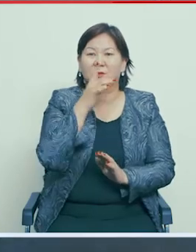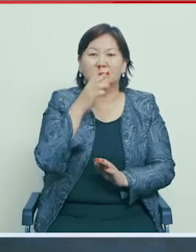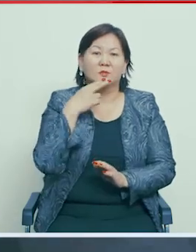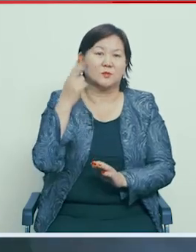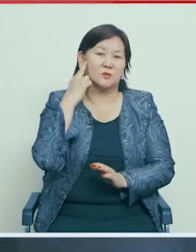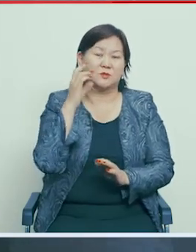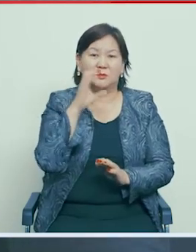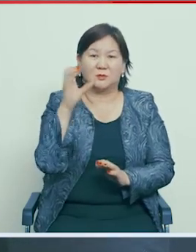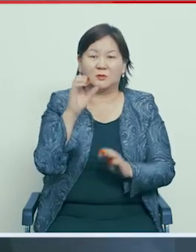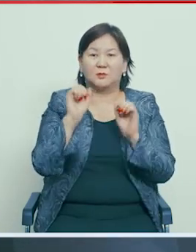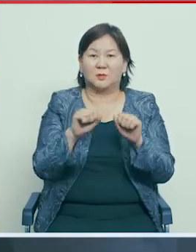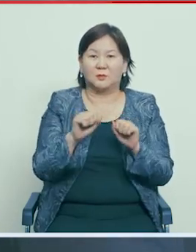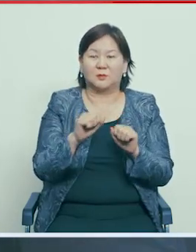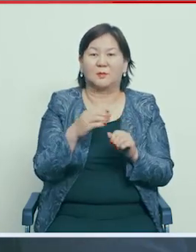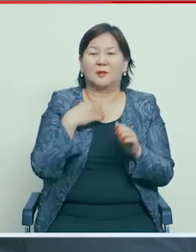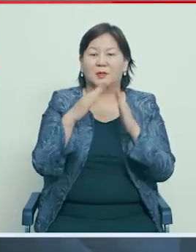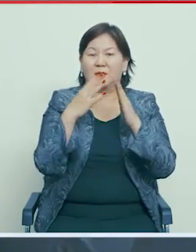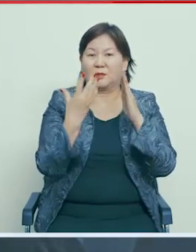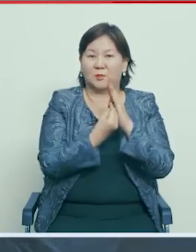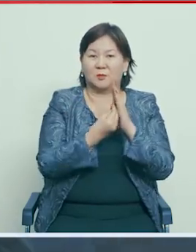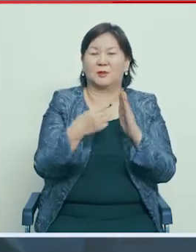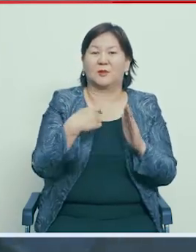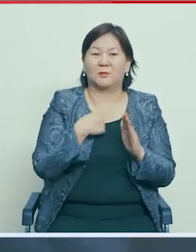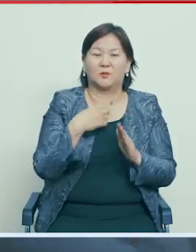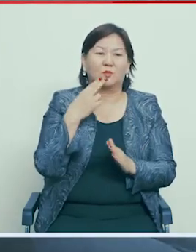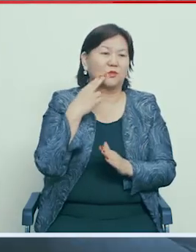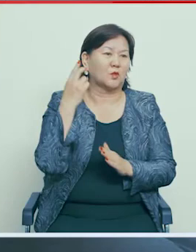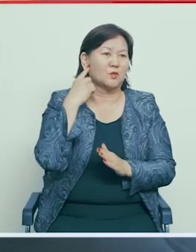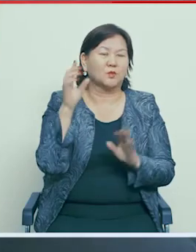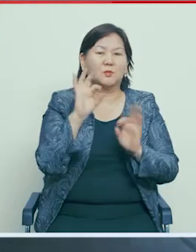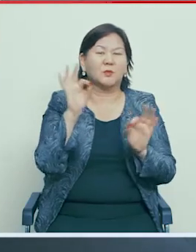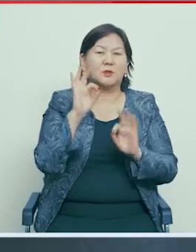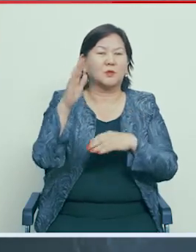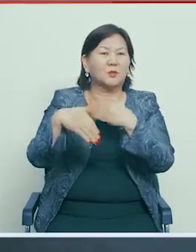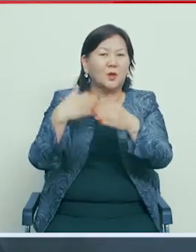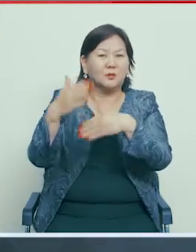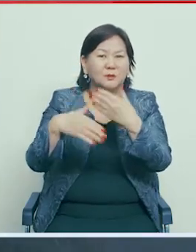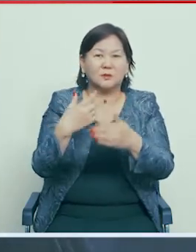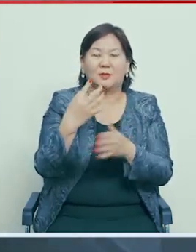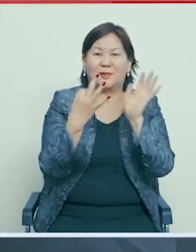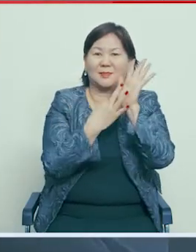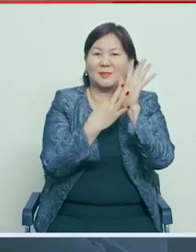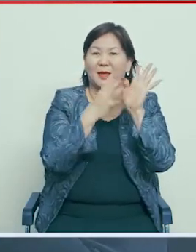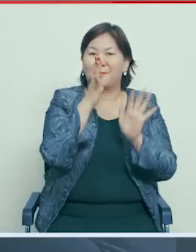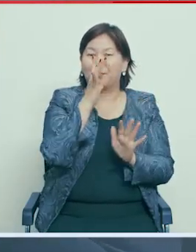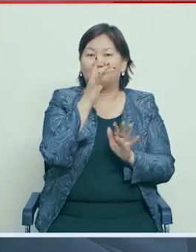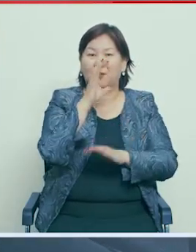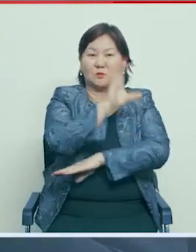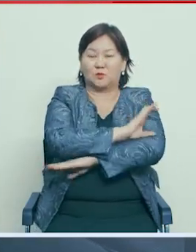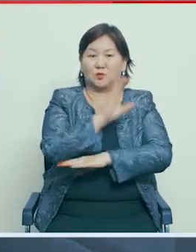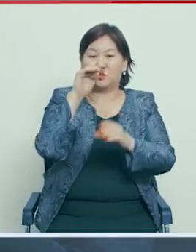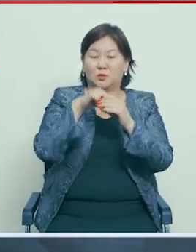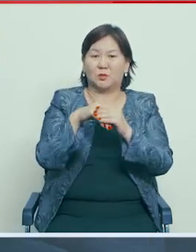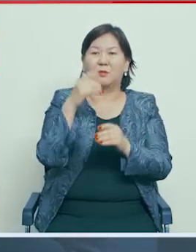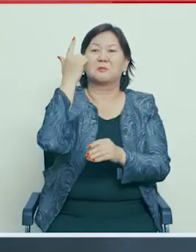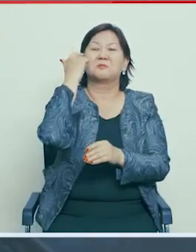болсон. Тэгээ манай гэр бүлийнхэн намайг одоо сонсголтгүй гэж мдээгүй явж байгаад 8 настайд сургуульд орохоос